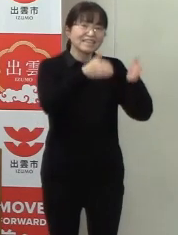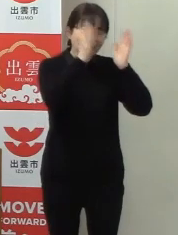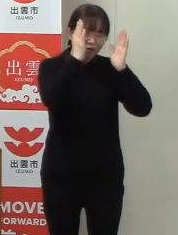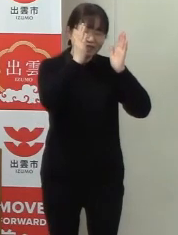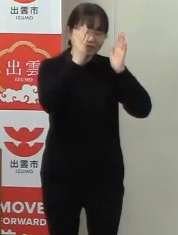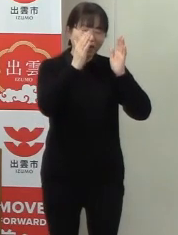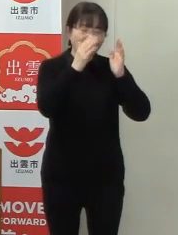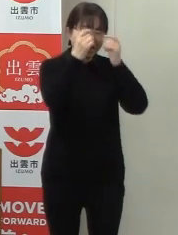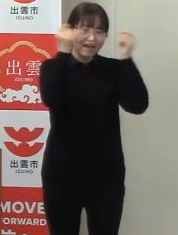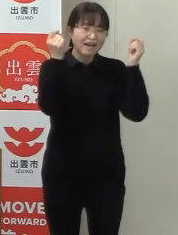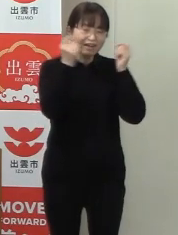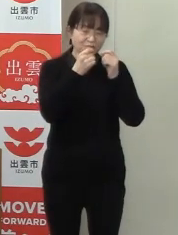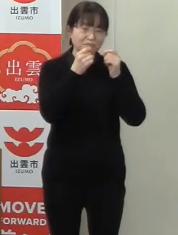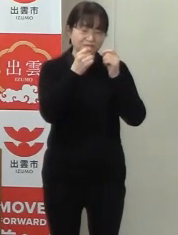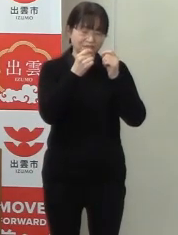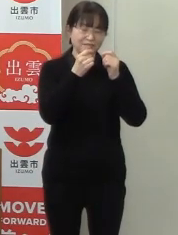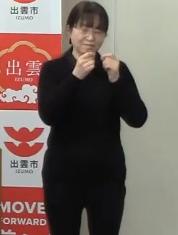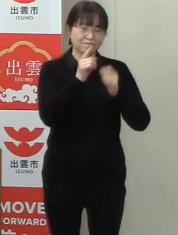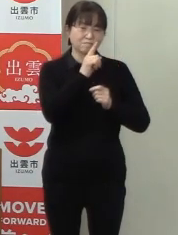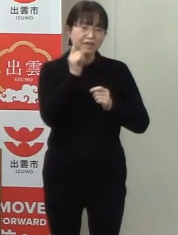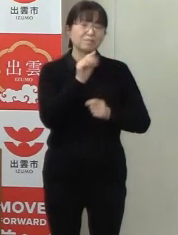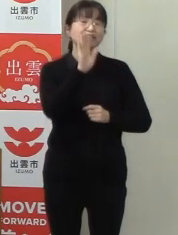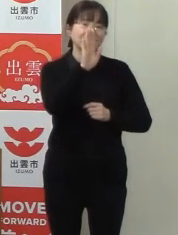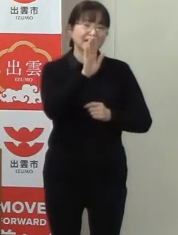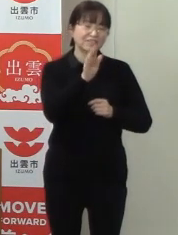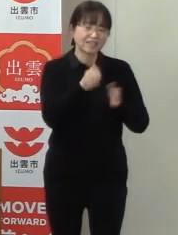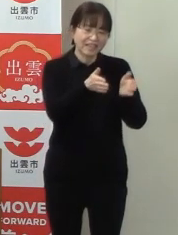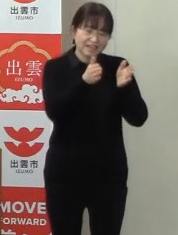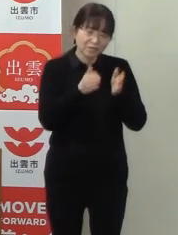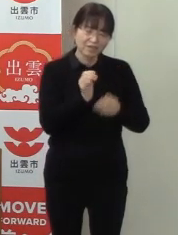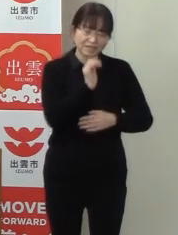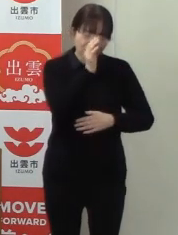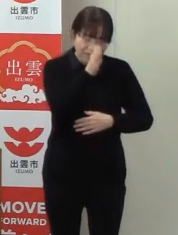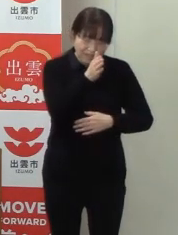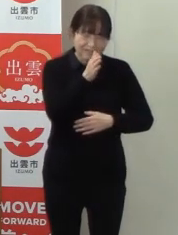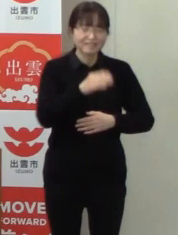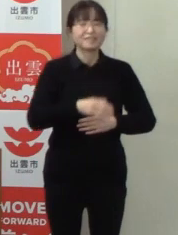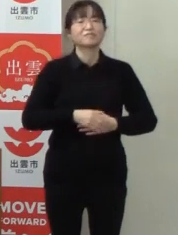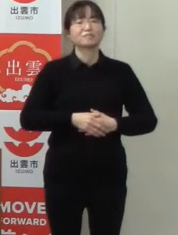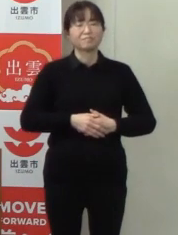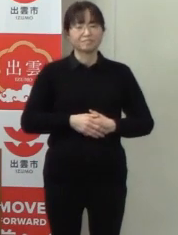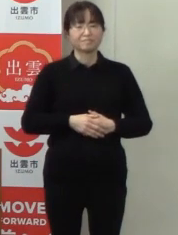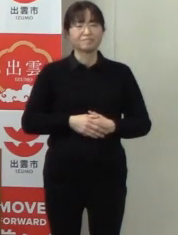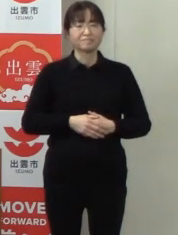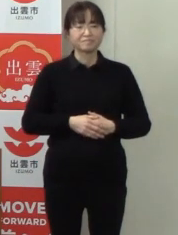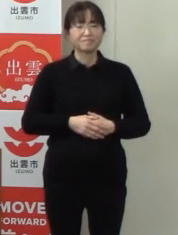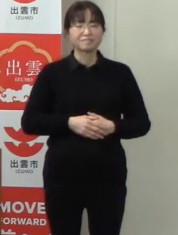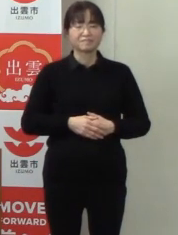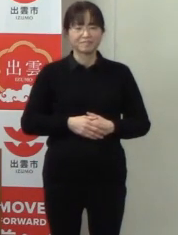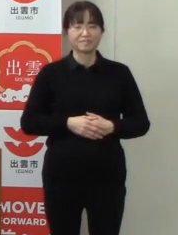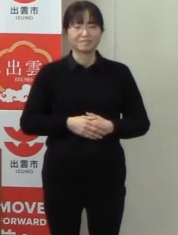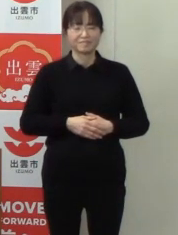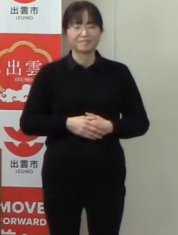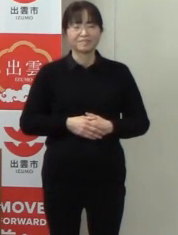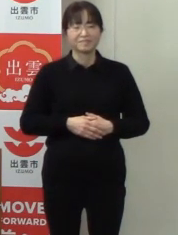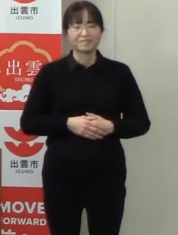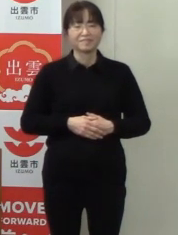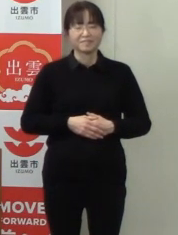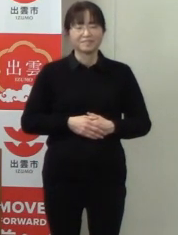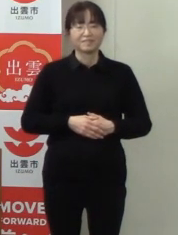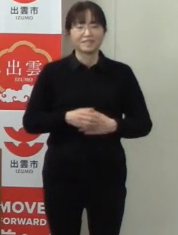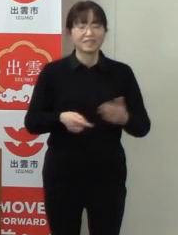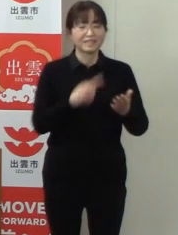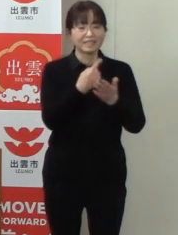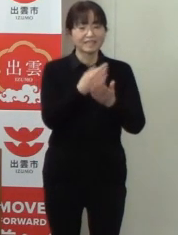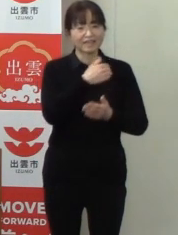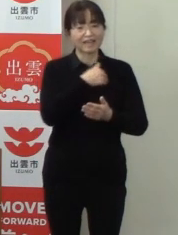ただければということでございます。そのような場がですね、あってですね、ご参加できるような環境を一緒になって作